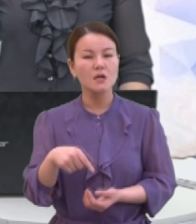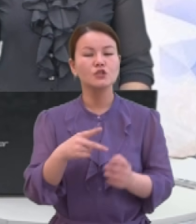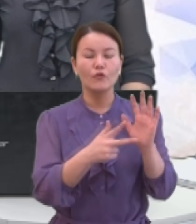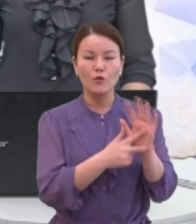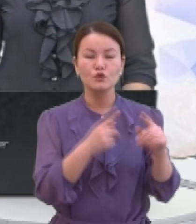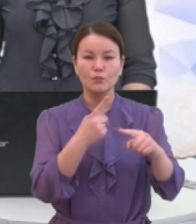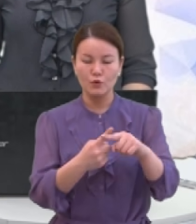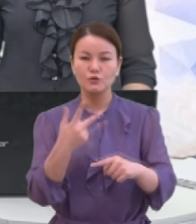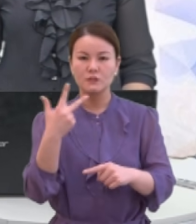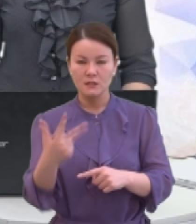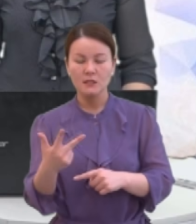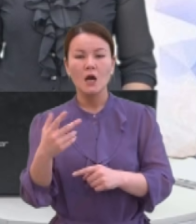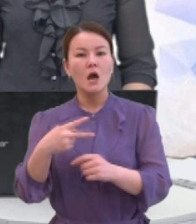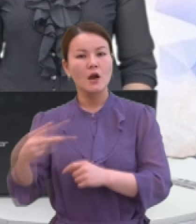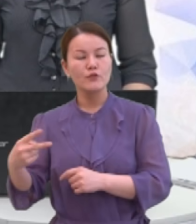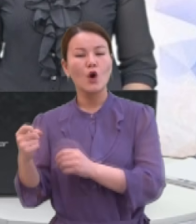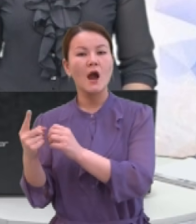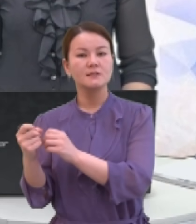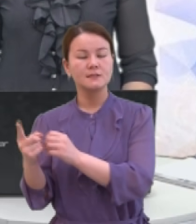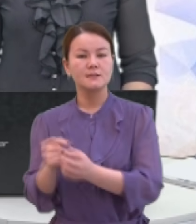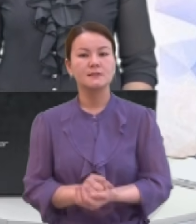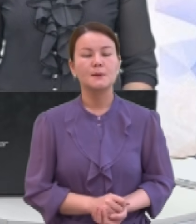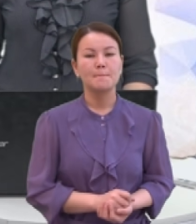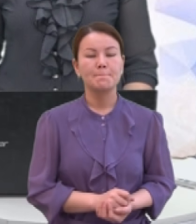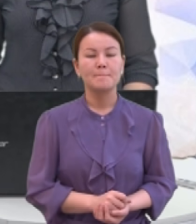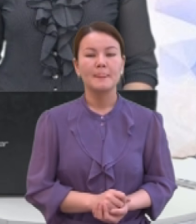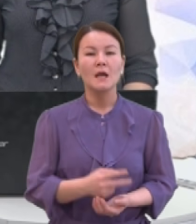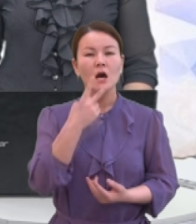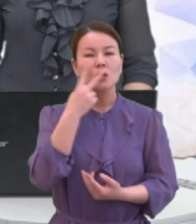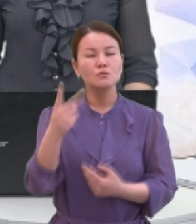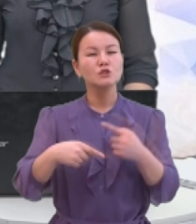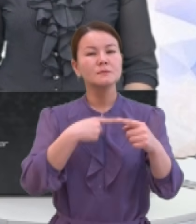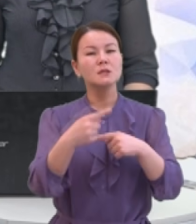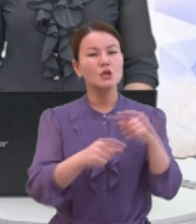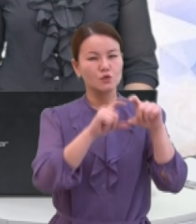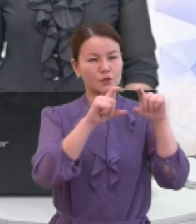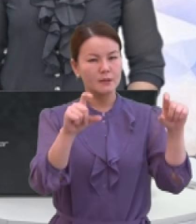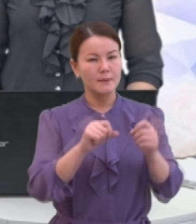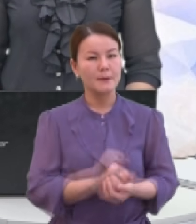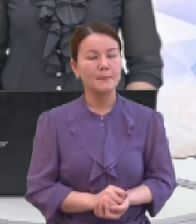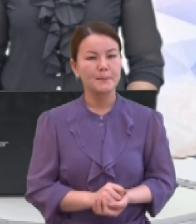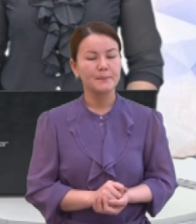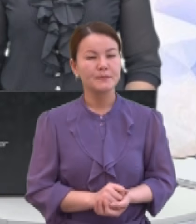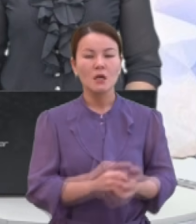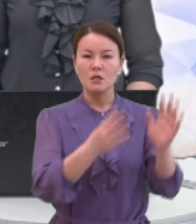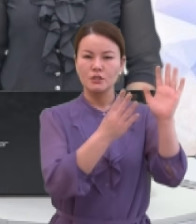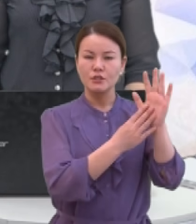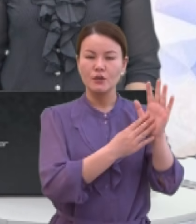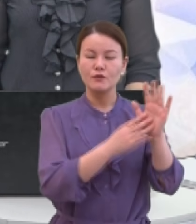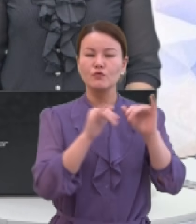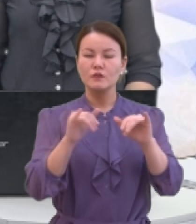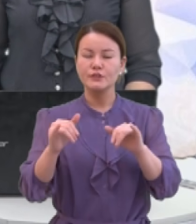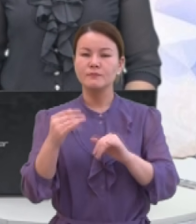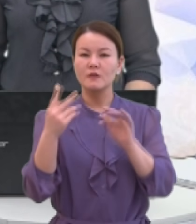плюс 3 равно 11 рассмотрим следующий пример 9 увеличим на